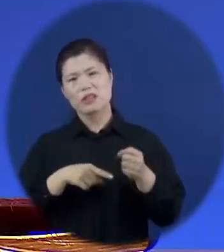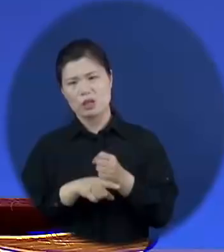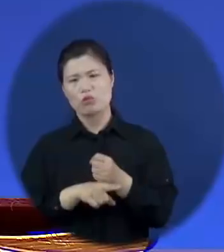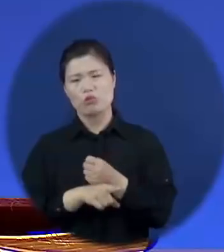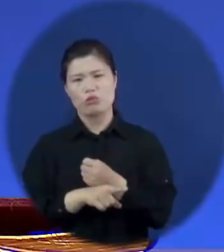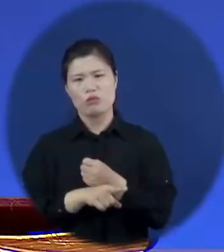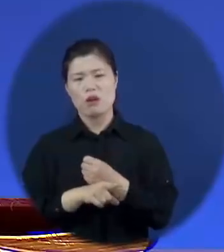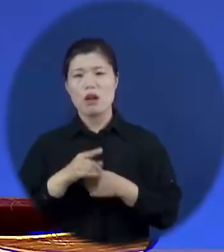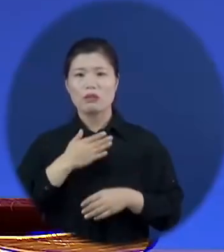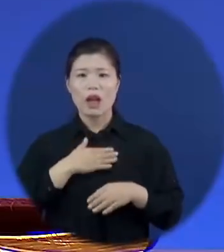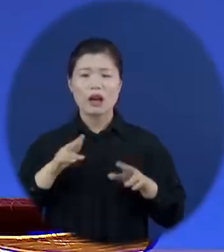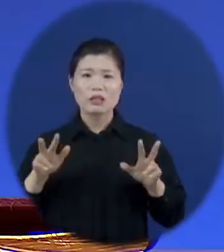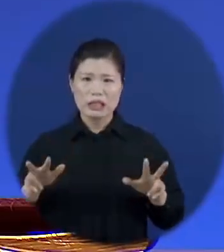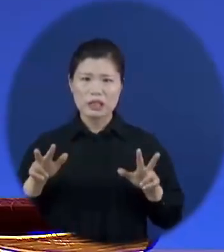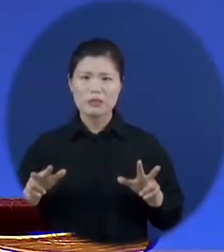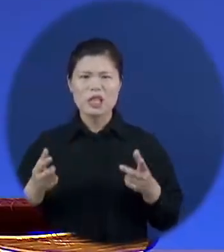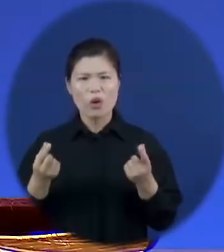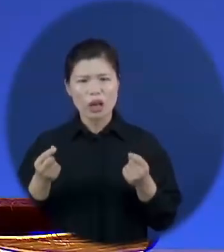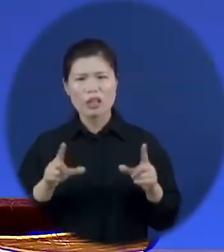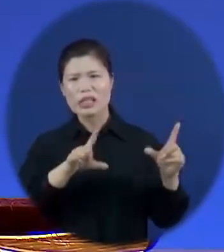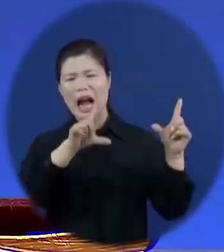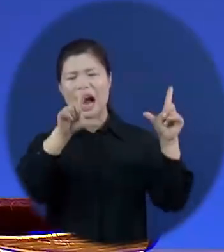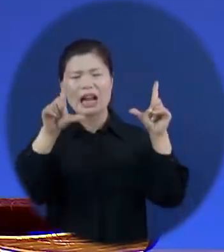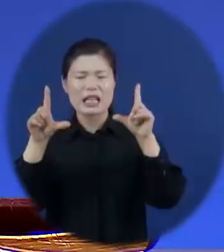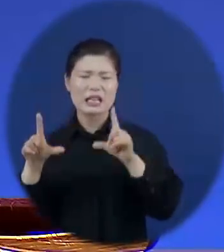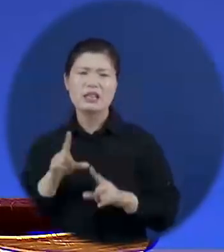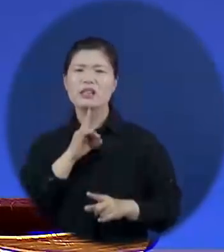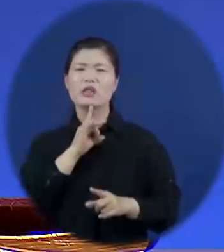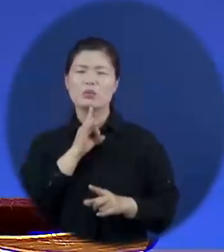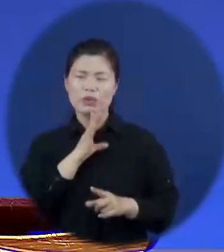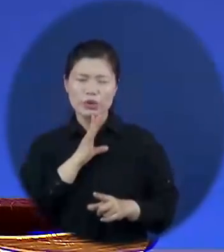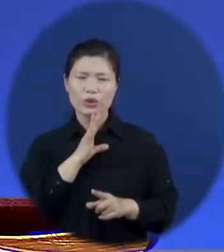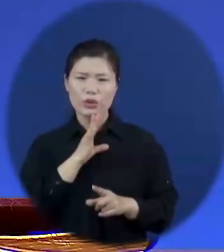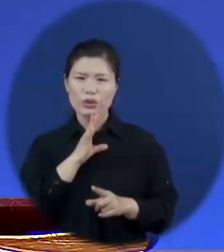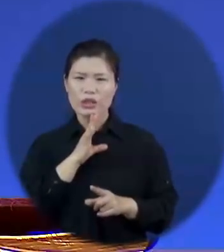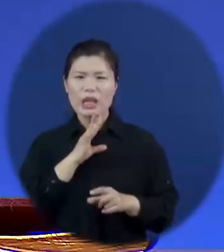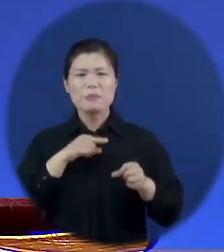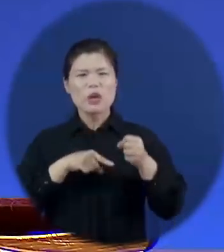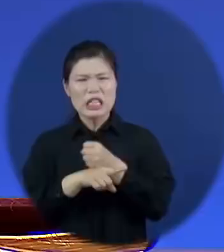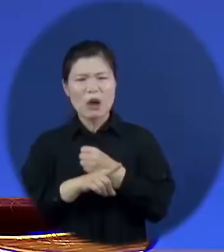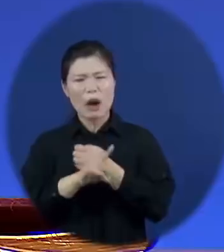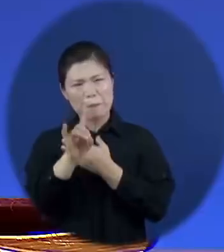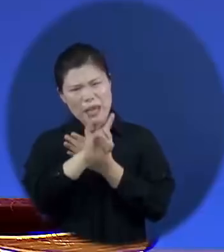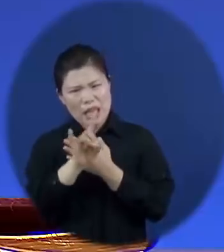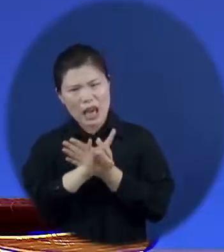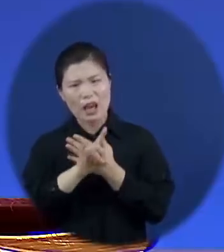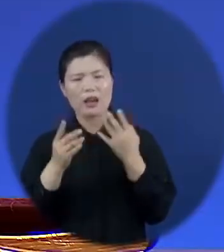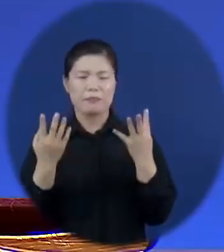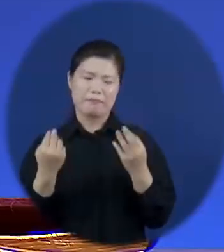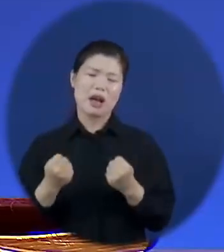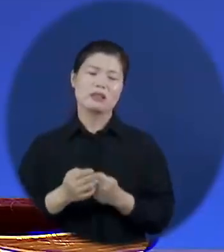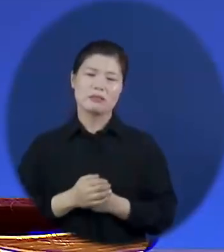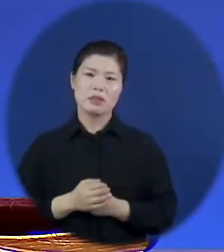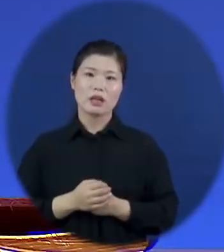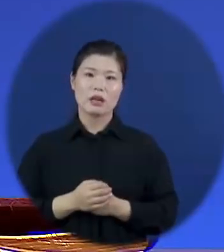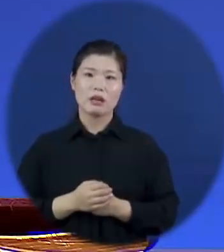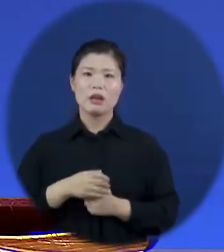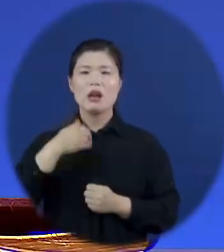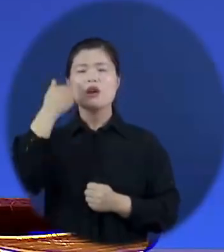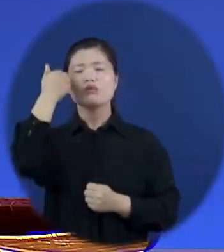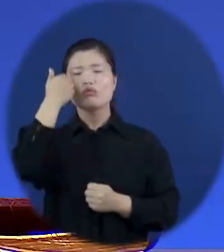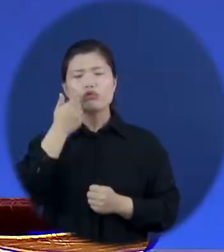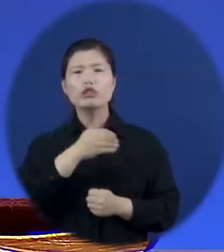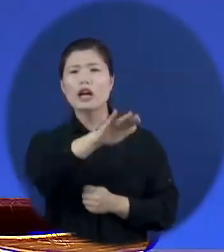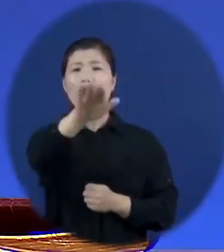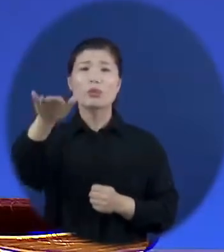이유, 내가 지금 이렇게 살 수밖에 없는 그 이유, 그 핑계 참 많습니다. 누구나